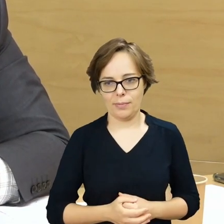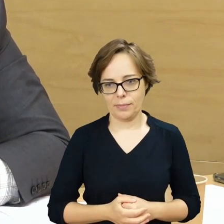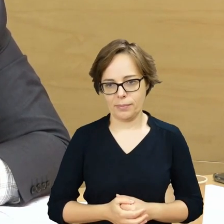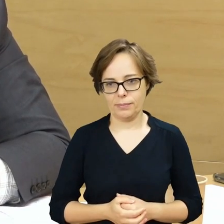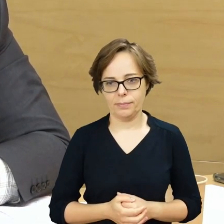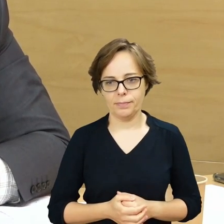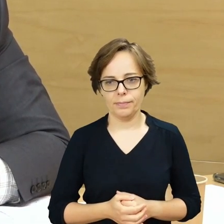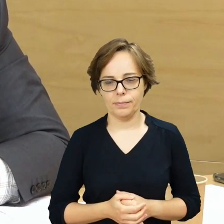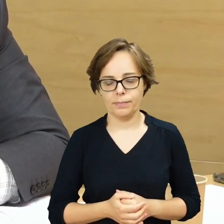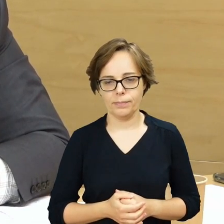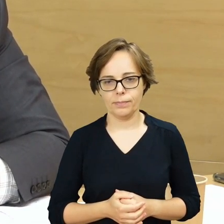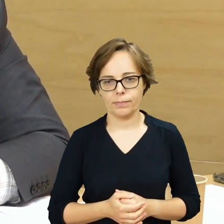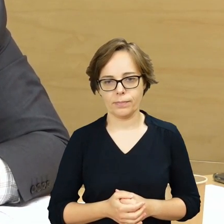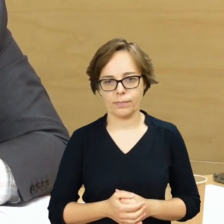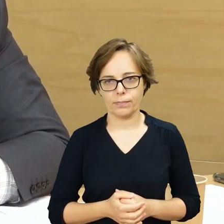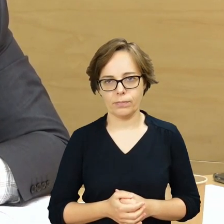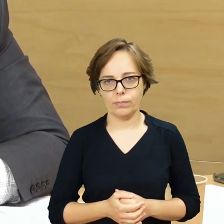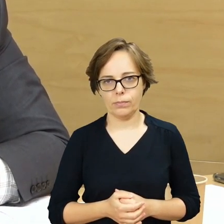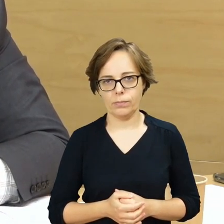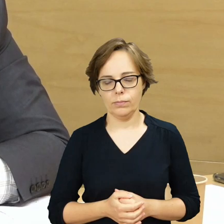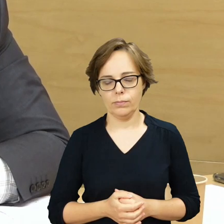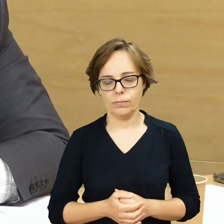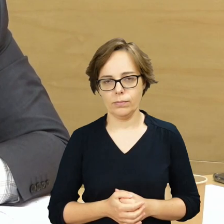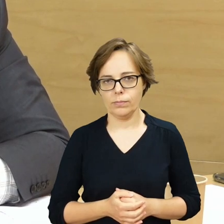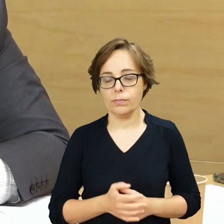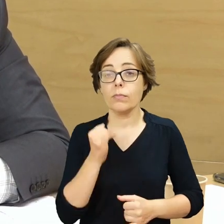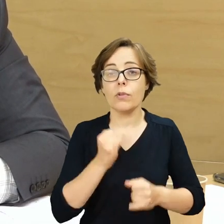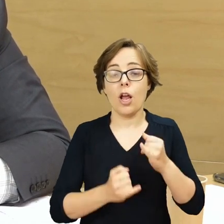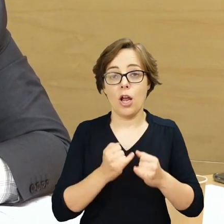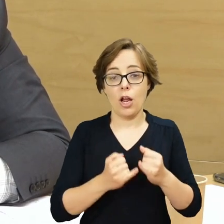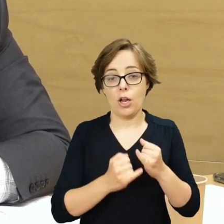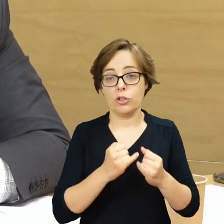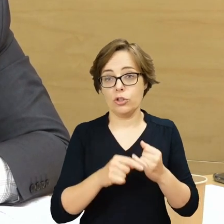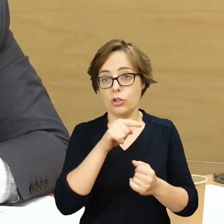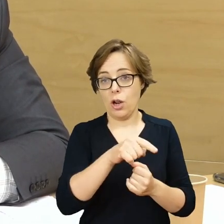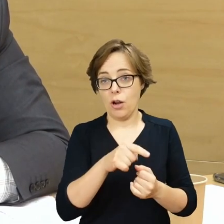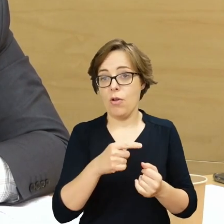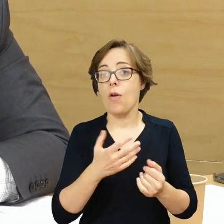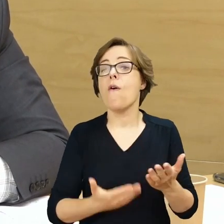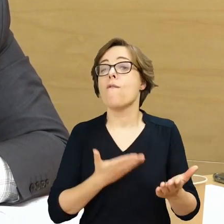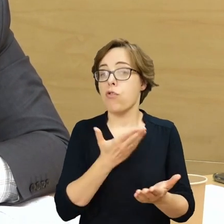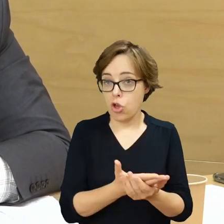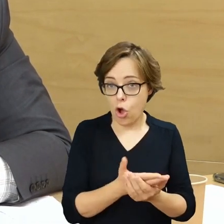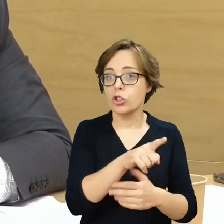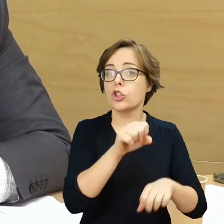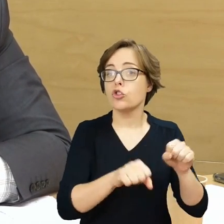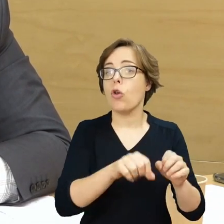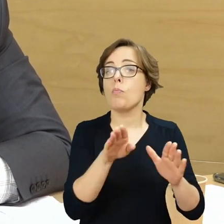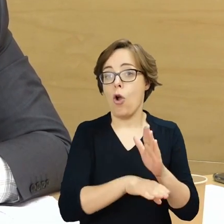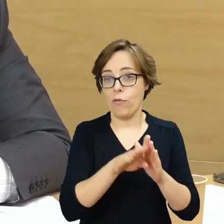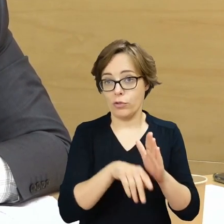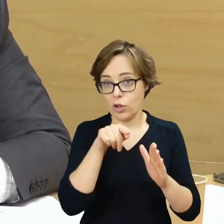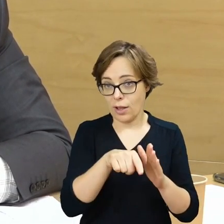Jeśli by te wnioski o dostęp, sprawy z zakresu wniosków o dostęp do informacji publicznej były rozpoznawane przez sądy powszechne, nie